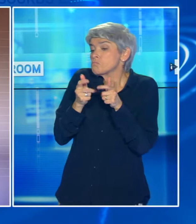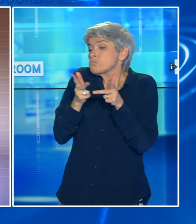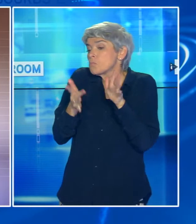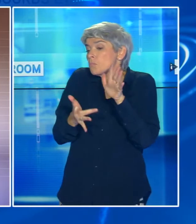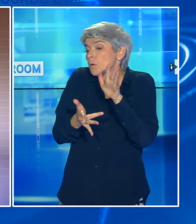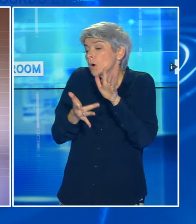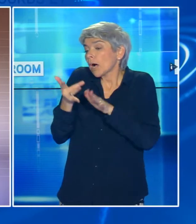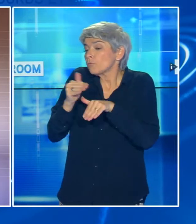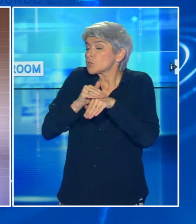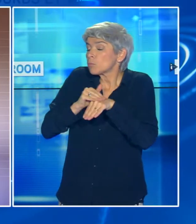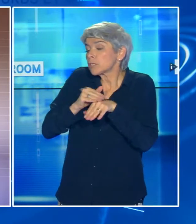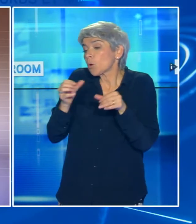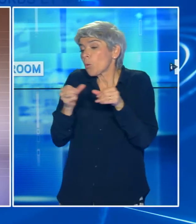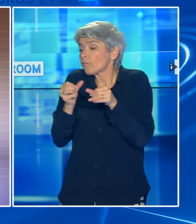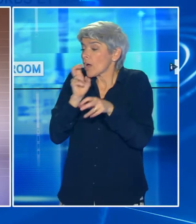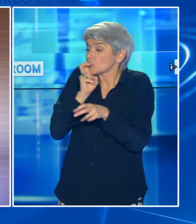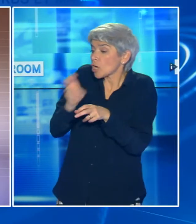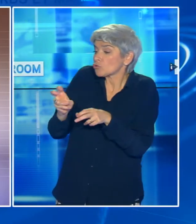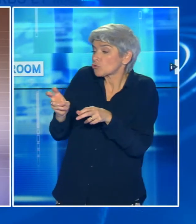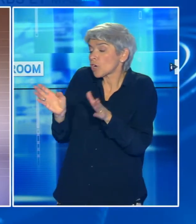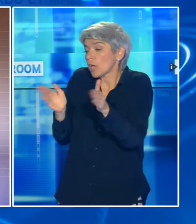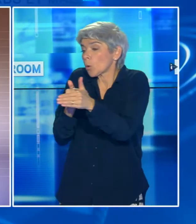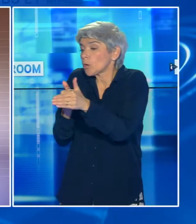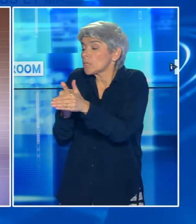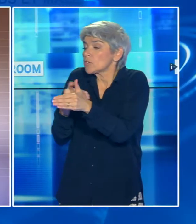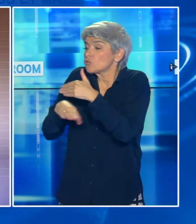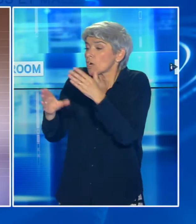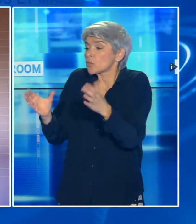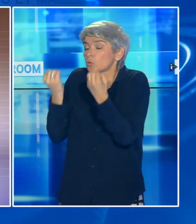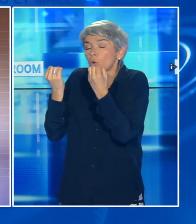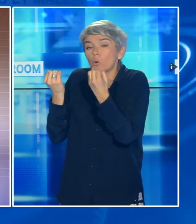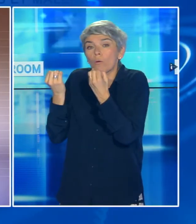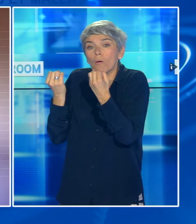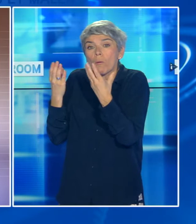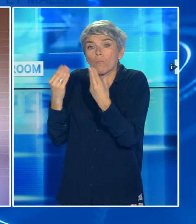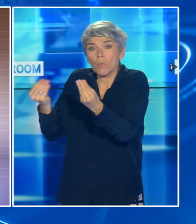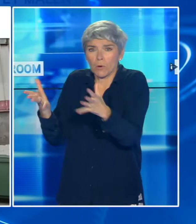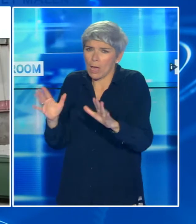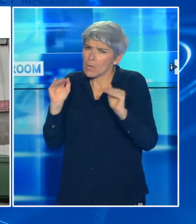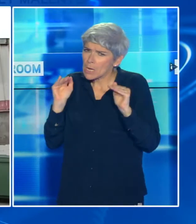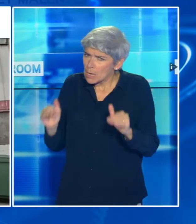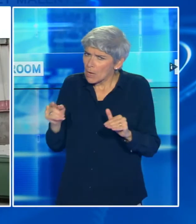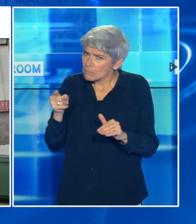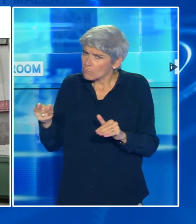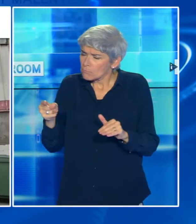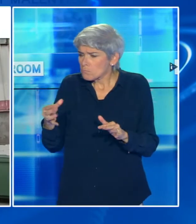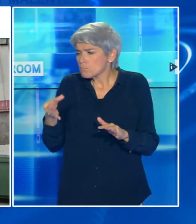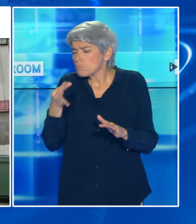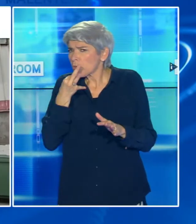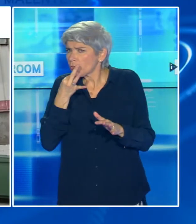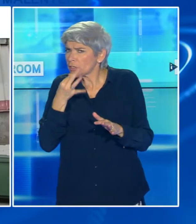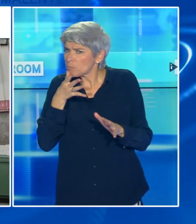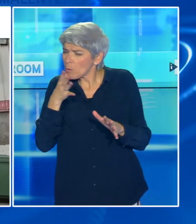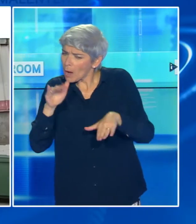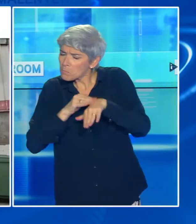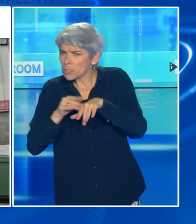aillent effectivement récupérer des colis au niveau du secours populaire, mais on ne doit pas utiliser le nom d'une association pour faire de